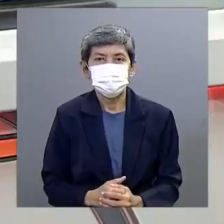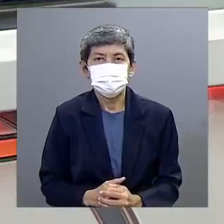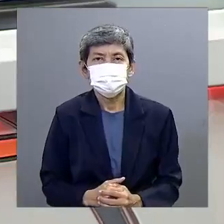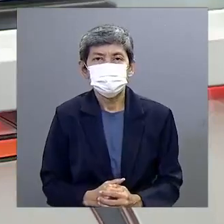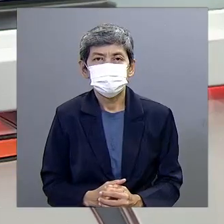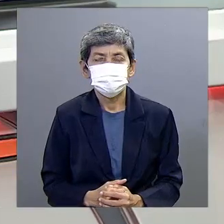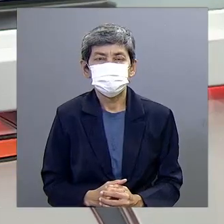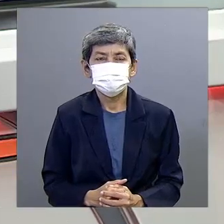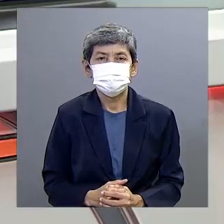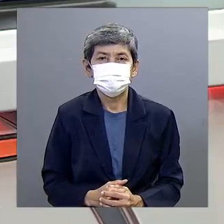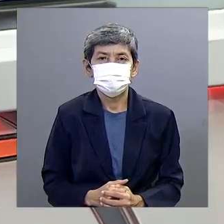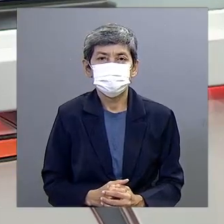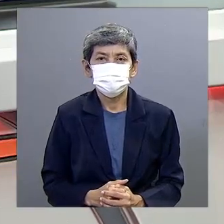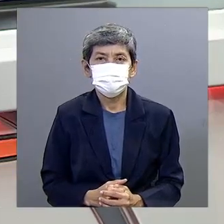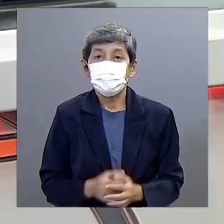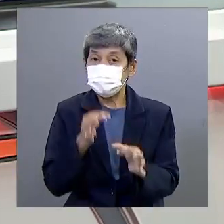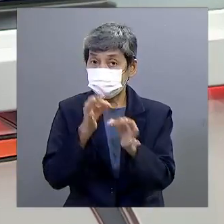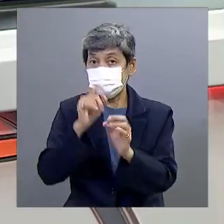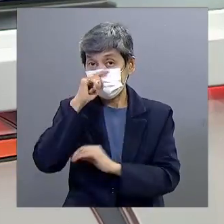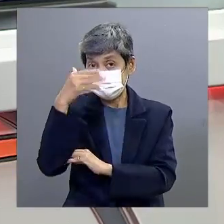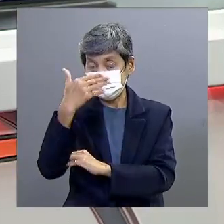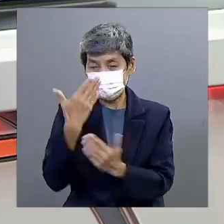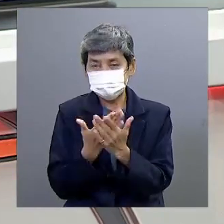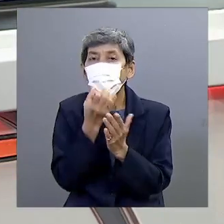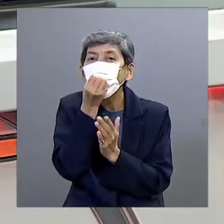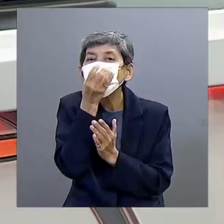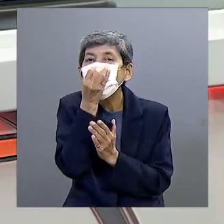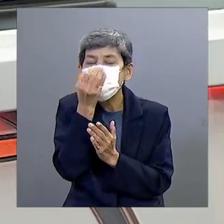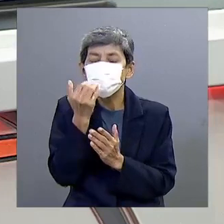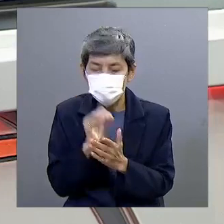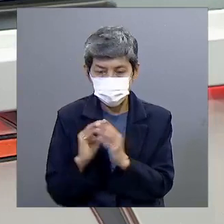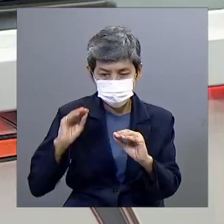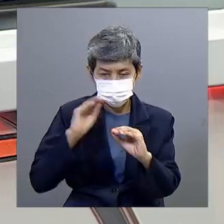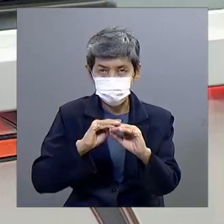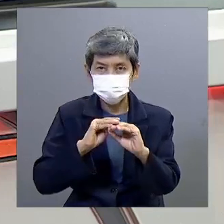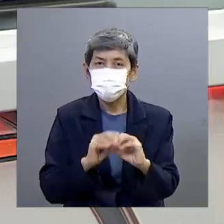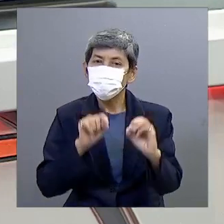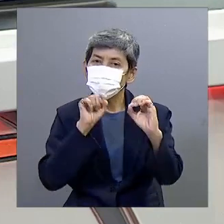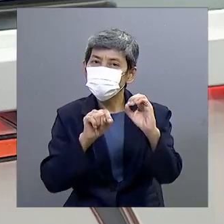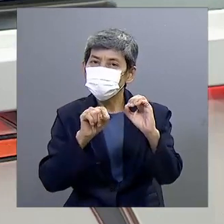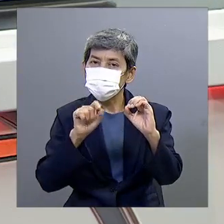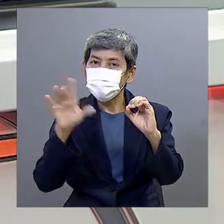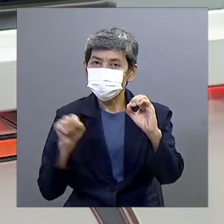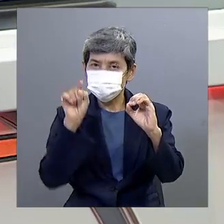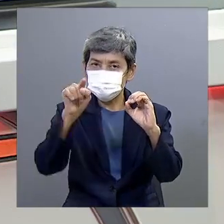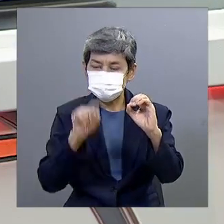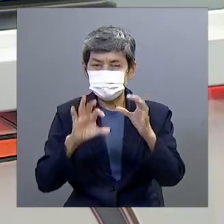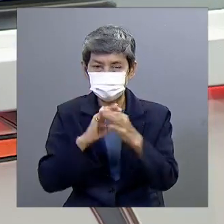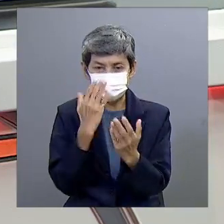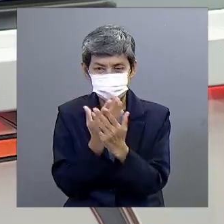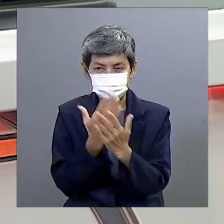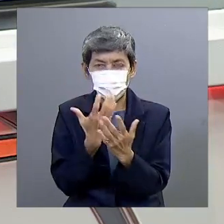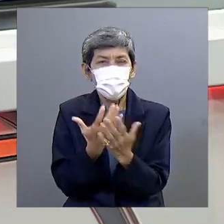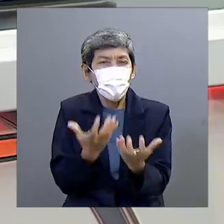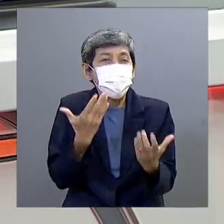คุณผู้ชมคะหลังจากที่ธนาคารแห่งประเทศไทยนั้นปรับอัตราดอกเบี้ยนโยบายขึ้นไปร้อยละ 0.25 เพื่อที่จะชะลองเงินเฟ้อนะคะแต่ว่านัก